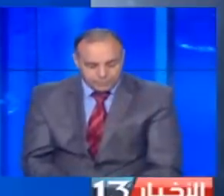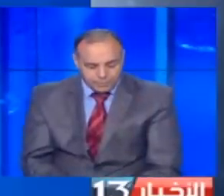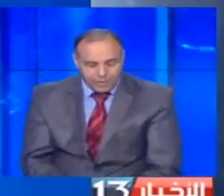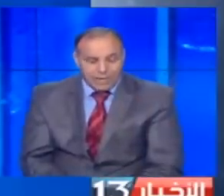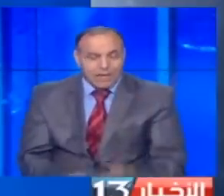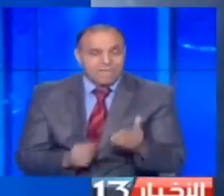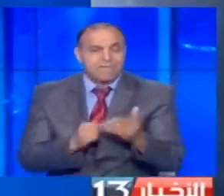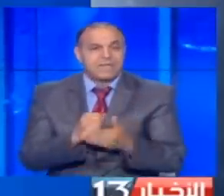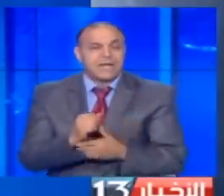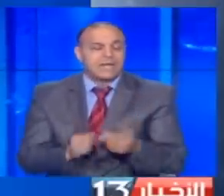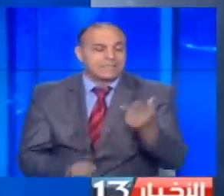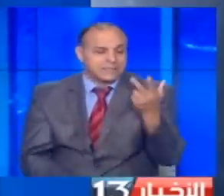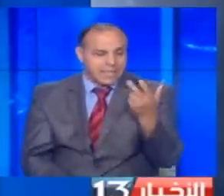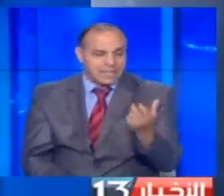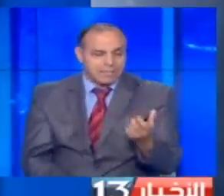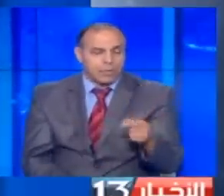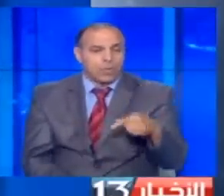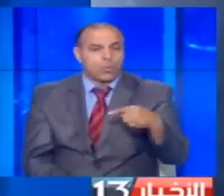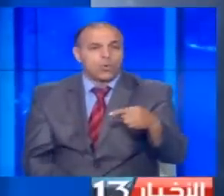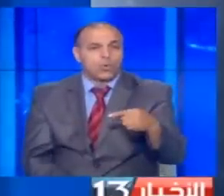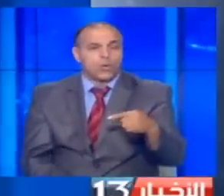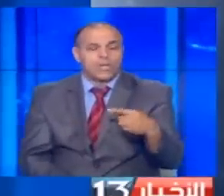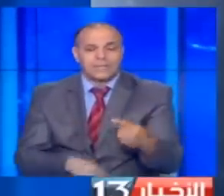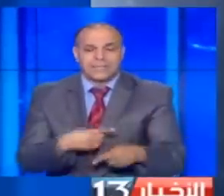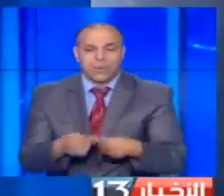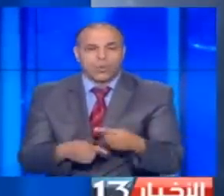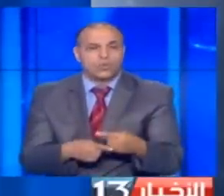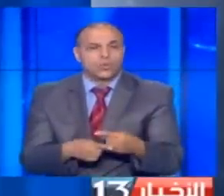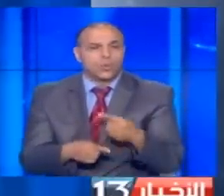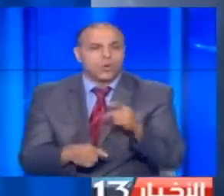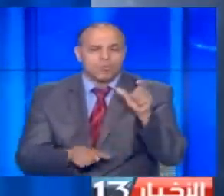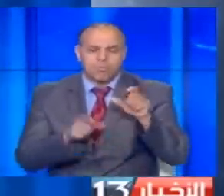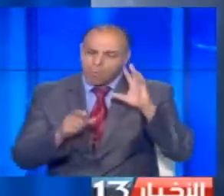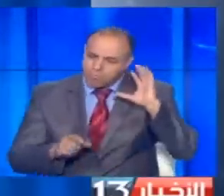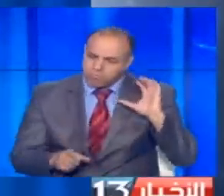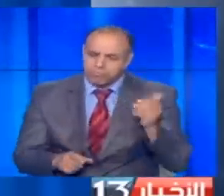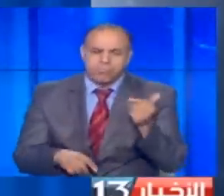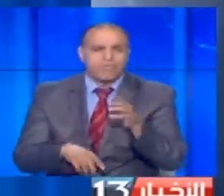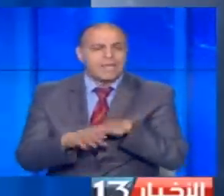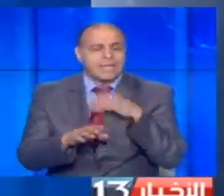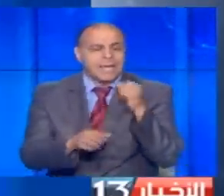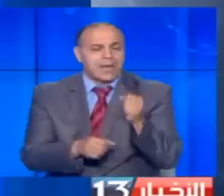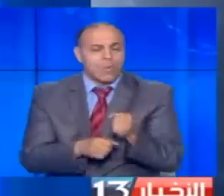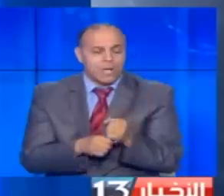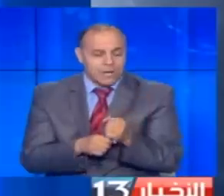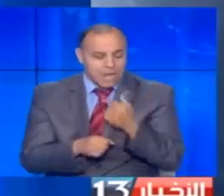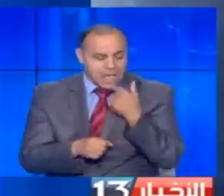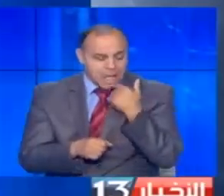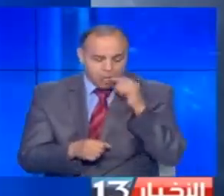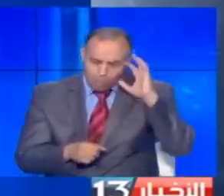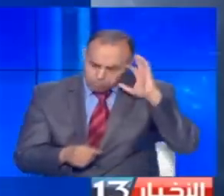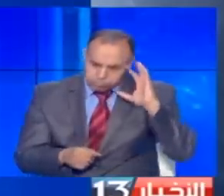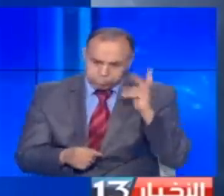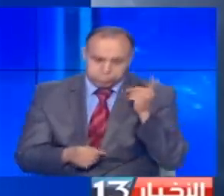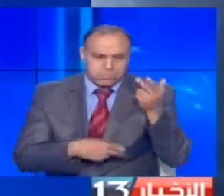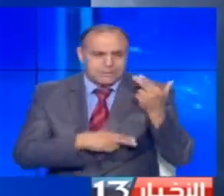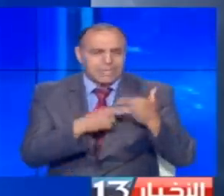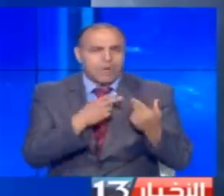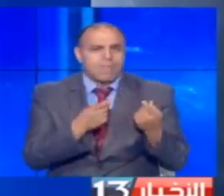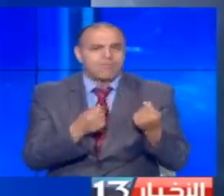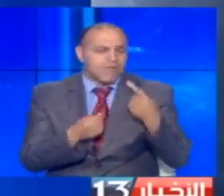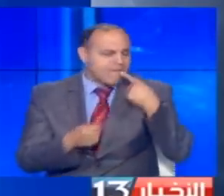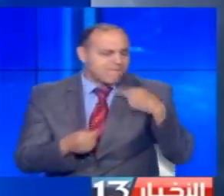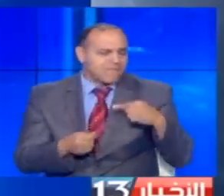لليوم الثالث على التوالي يتواصل تدمر الفلاحين بولايه القيروان احتجاجا على تراجع سعر